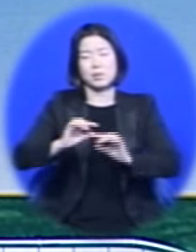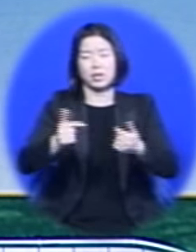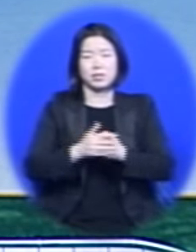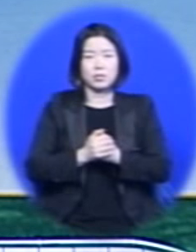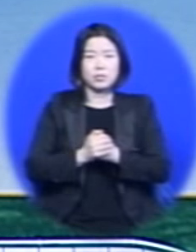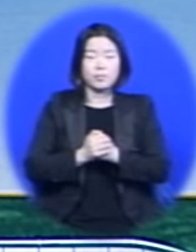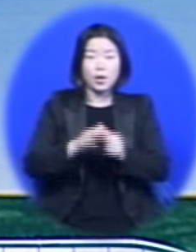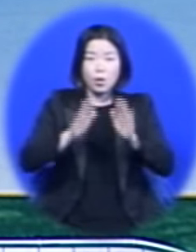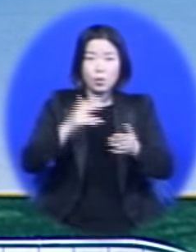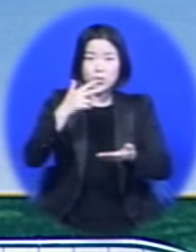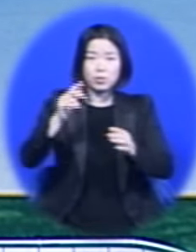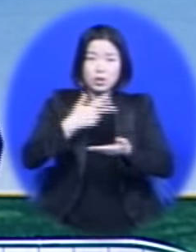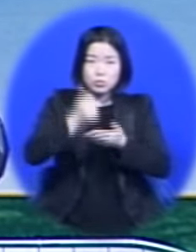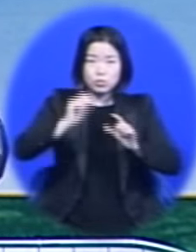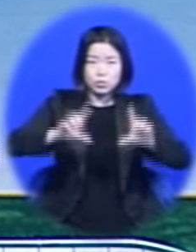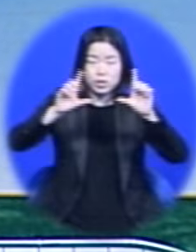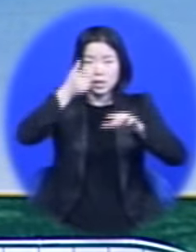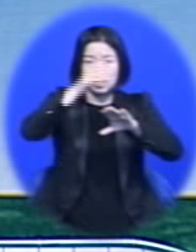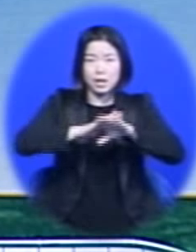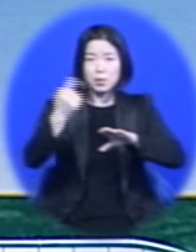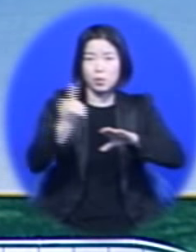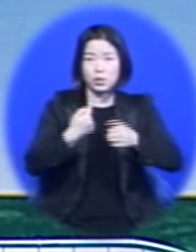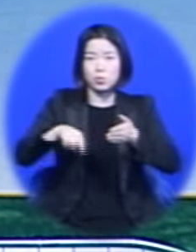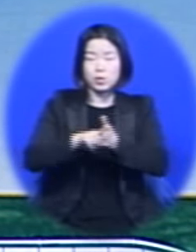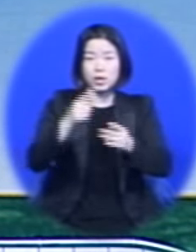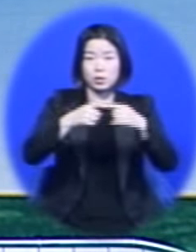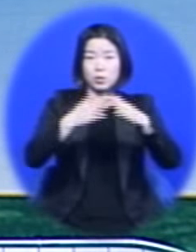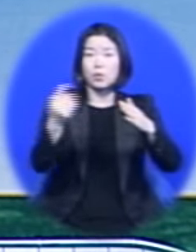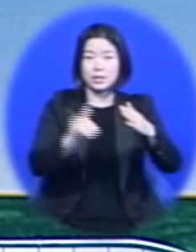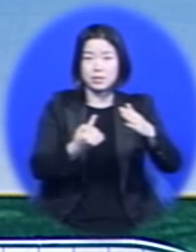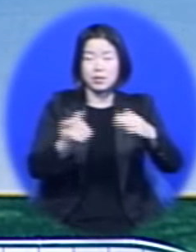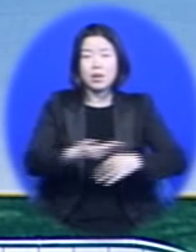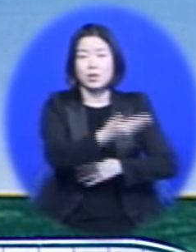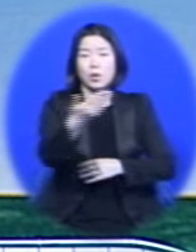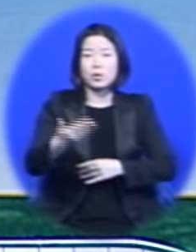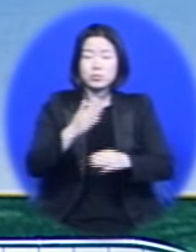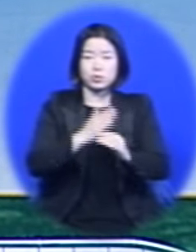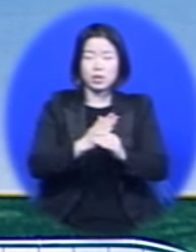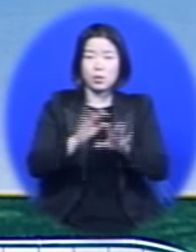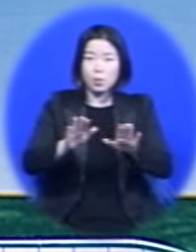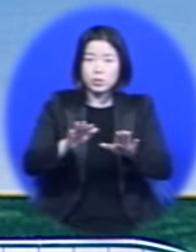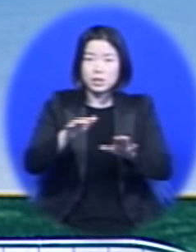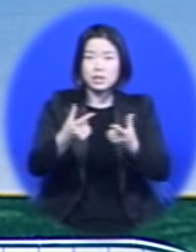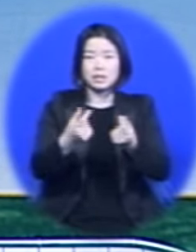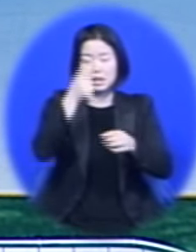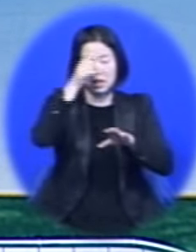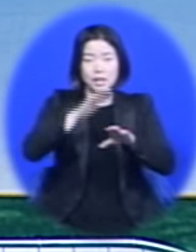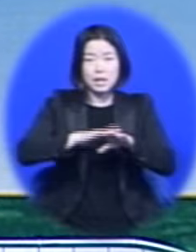여러분들이 오늘 주일 예배를 드리려고 오늘 교회에 오셨는데 아마 여러분들 중에는 오늘 이렇게 예배를 드리는